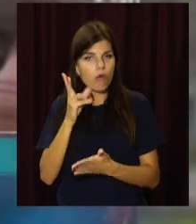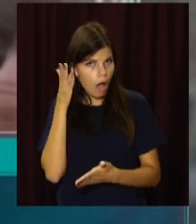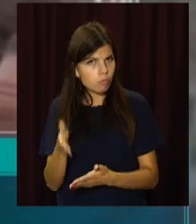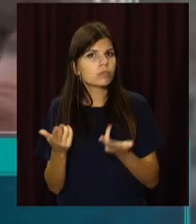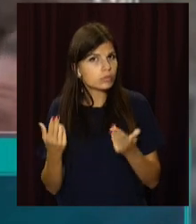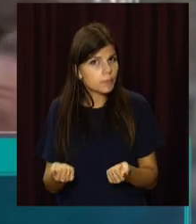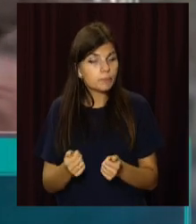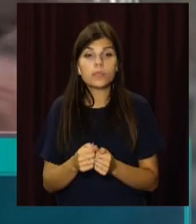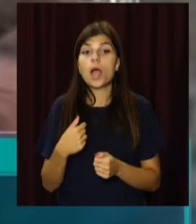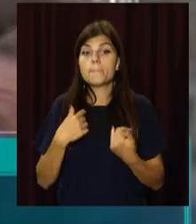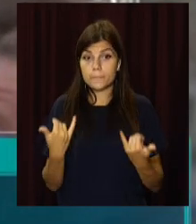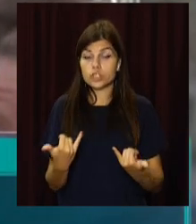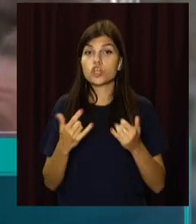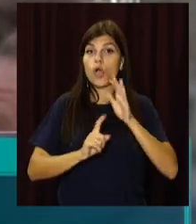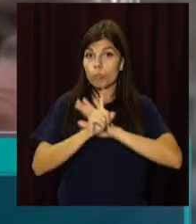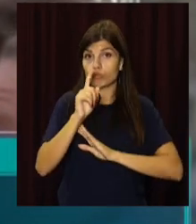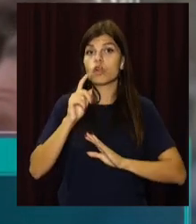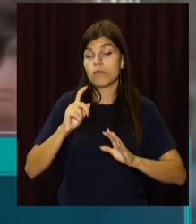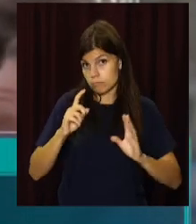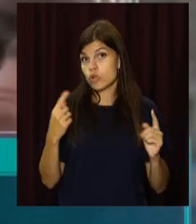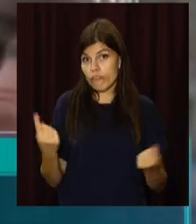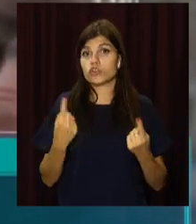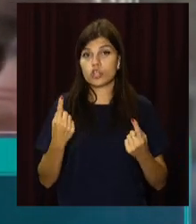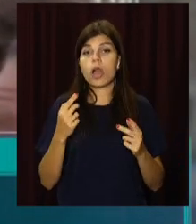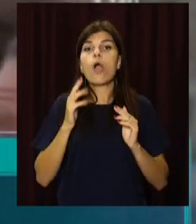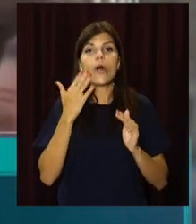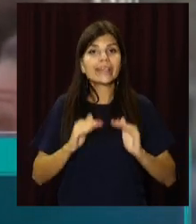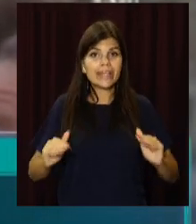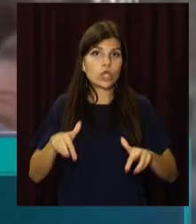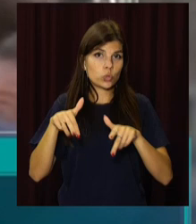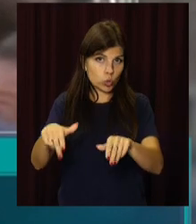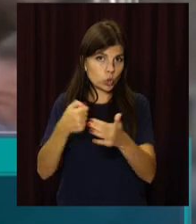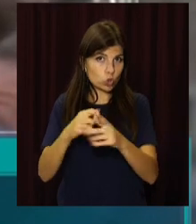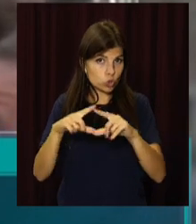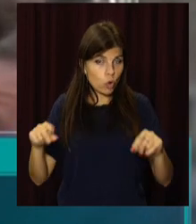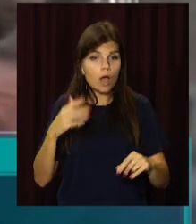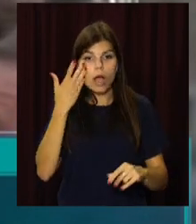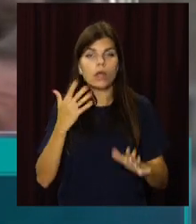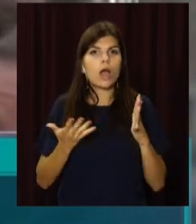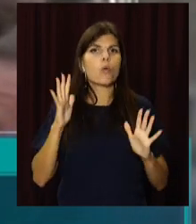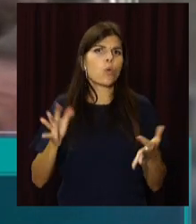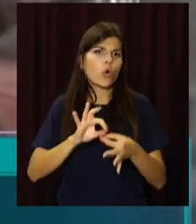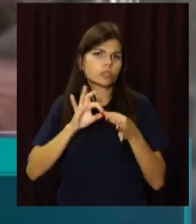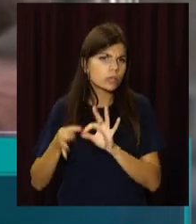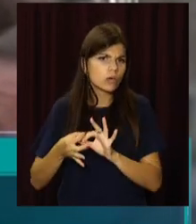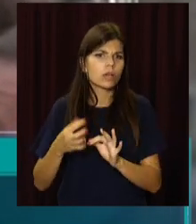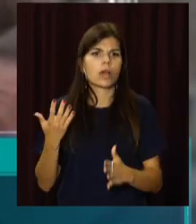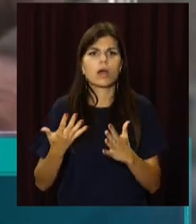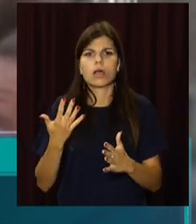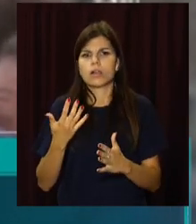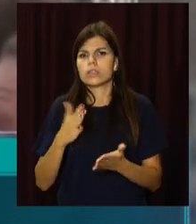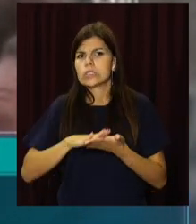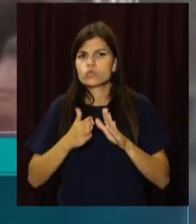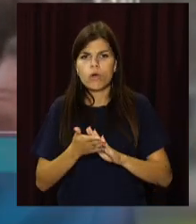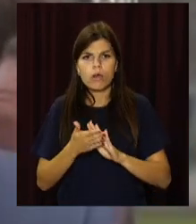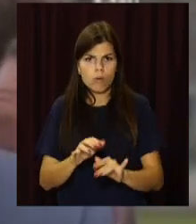розпочинаємо звичайний навчальний рік, коли діти підуть до школи. Далі ми говоримо, якщо будуть ускладнення епідситуації, якщо